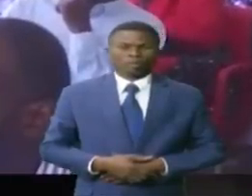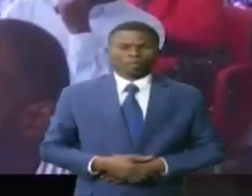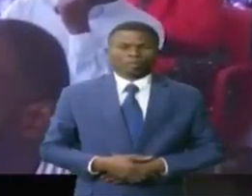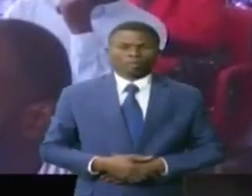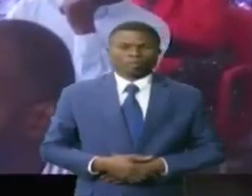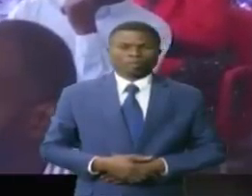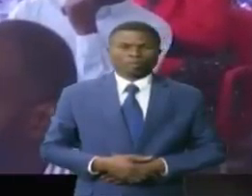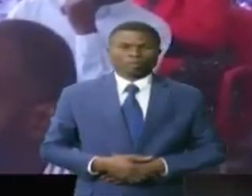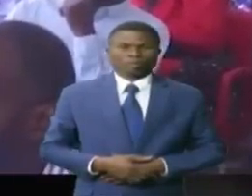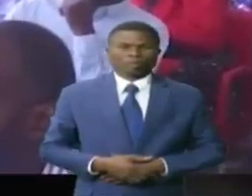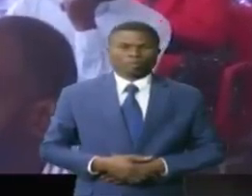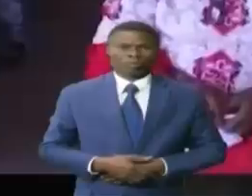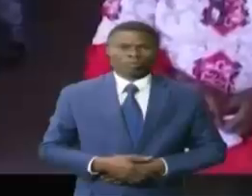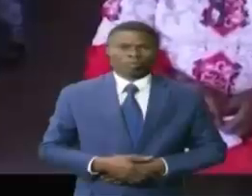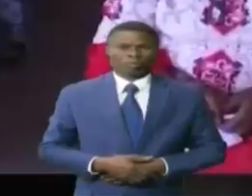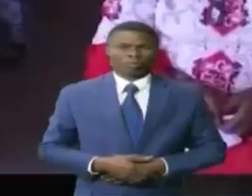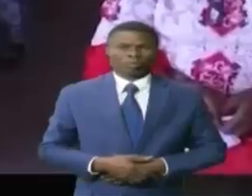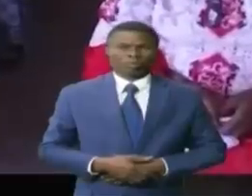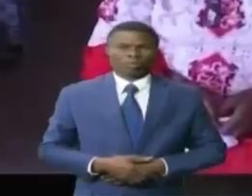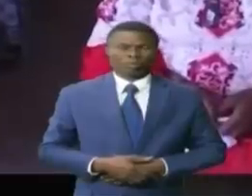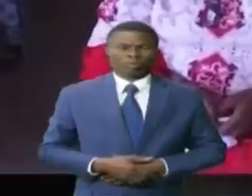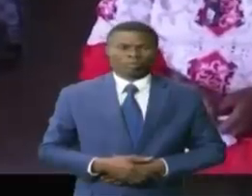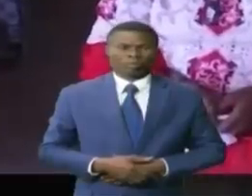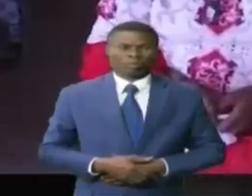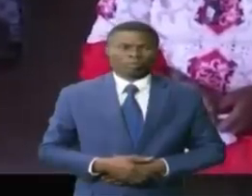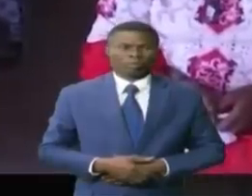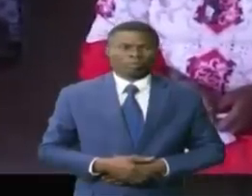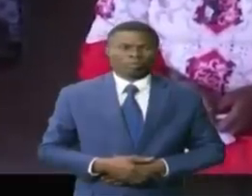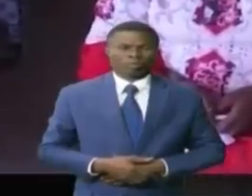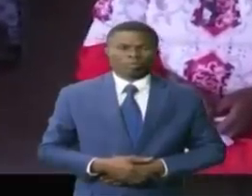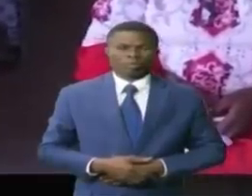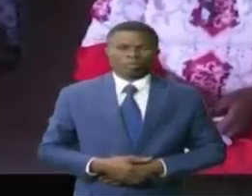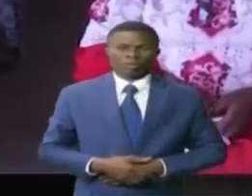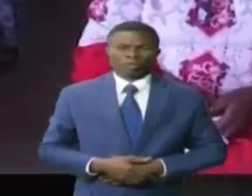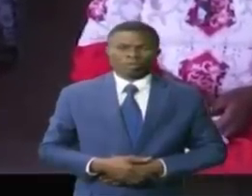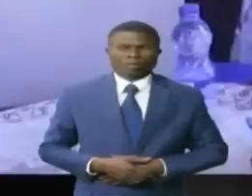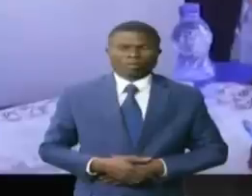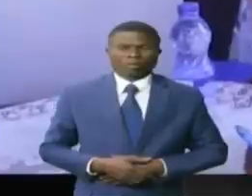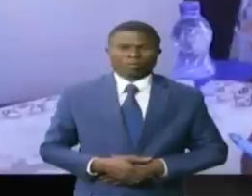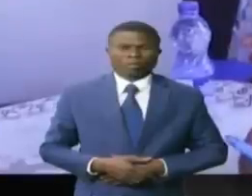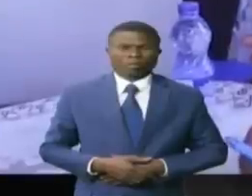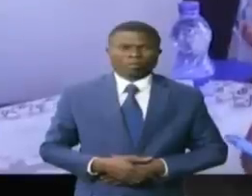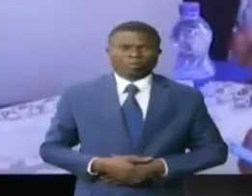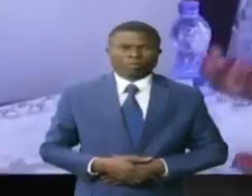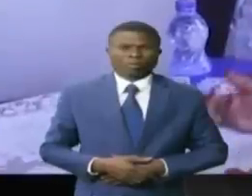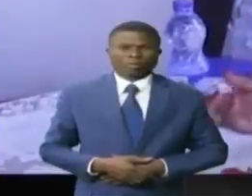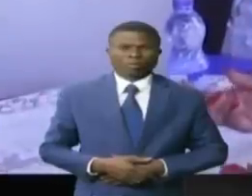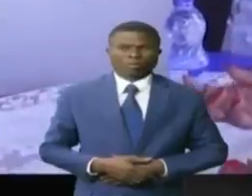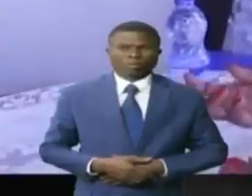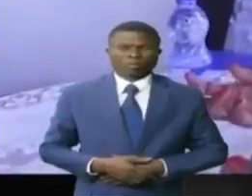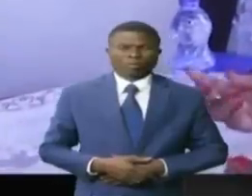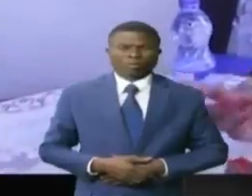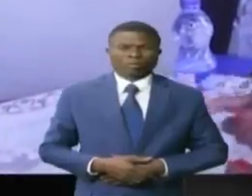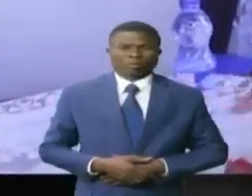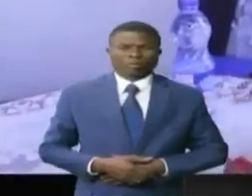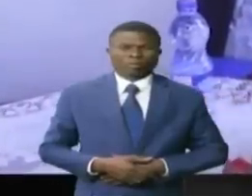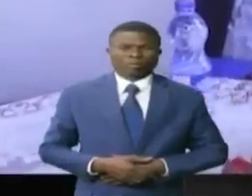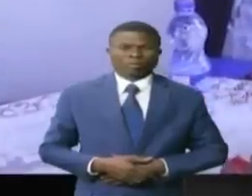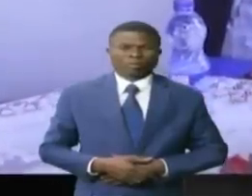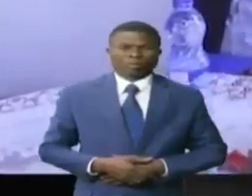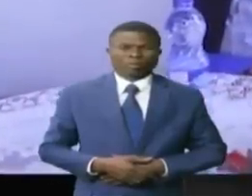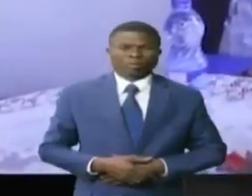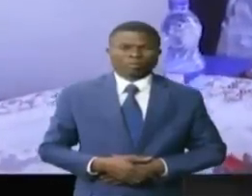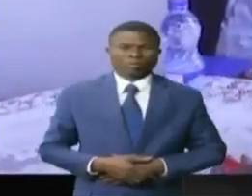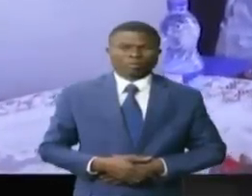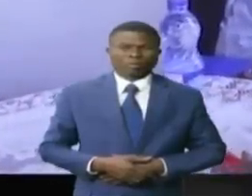maîtresse de la mission d'itinérance qu'effectue Madame le DG de la RTNC à Lubumbashi dans la province du Haut-Katanga. A cet effet,